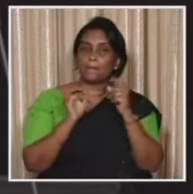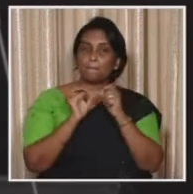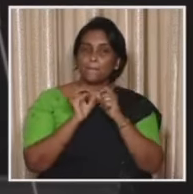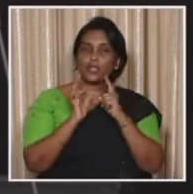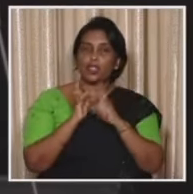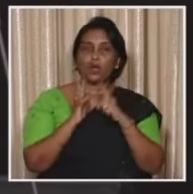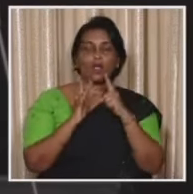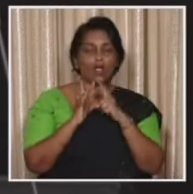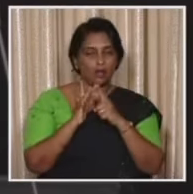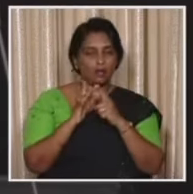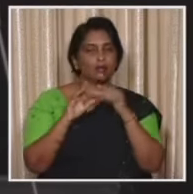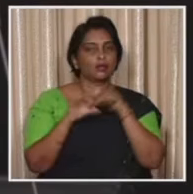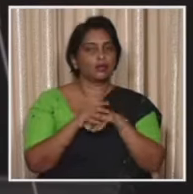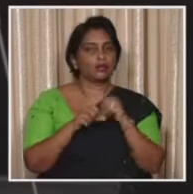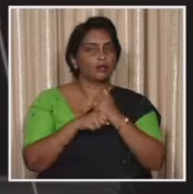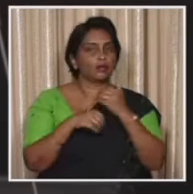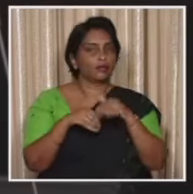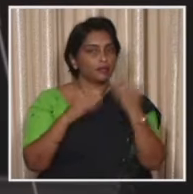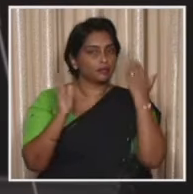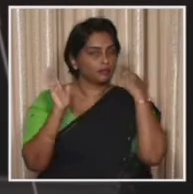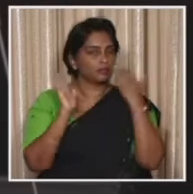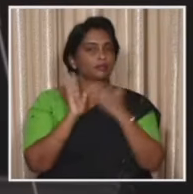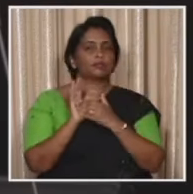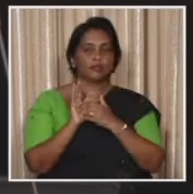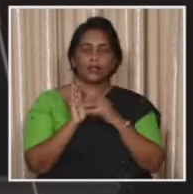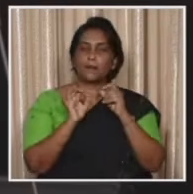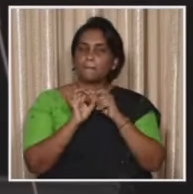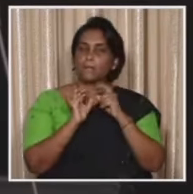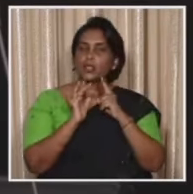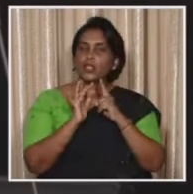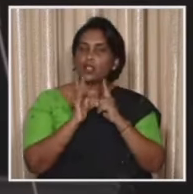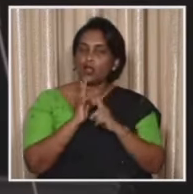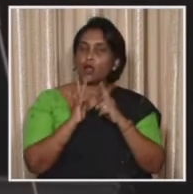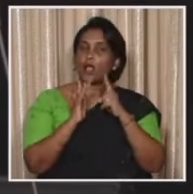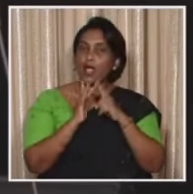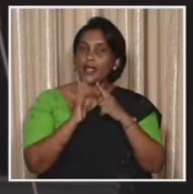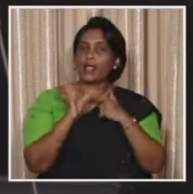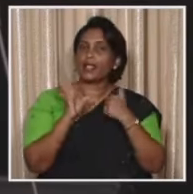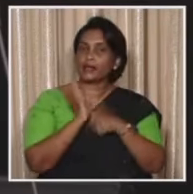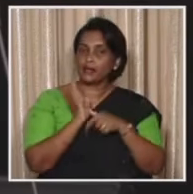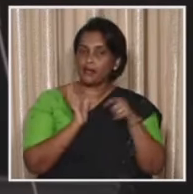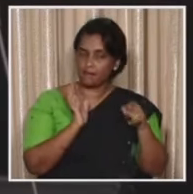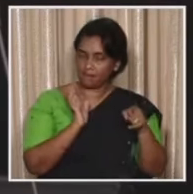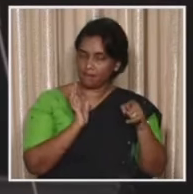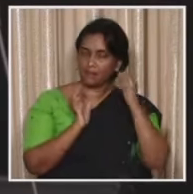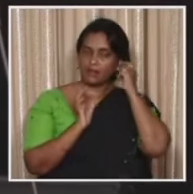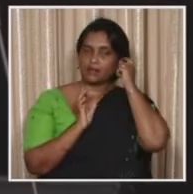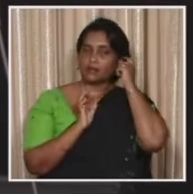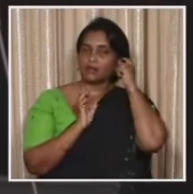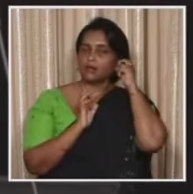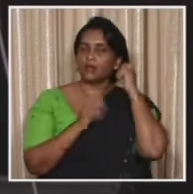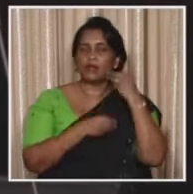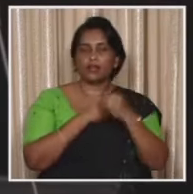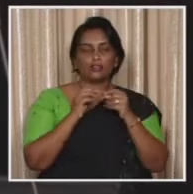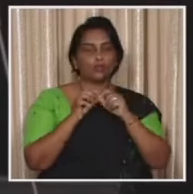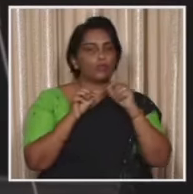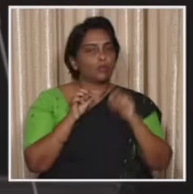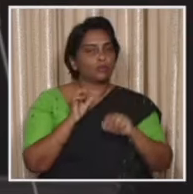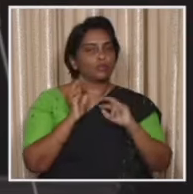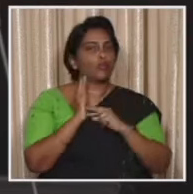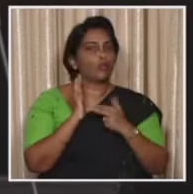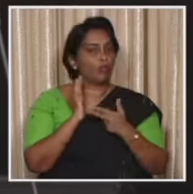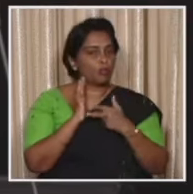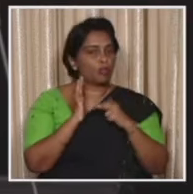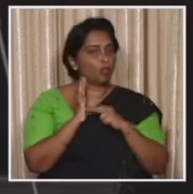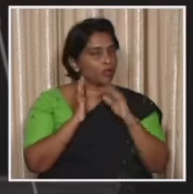යටතේ ගැසට් කරපු ඒ වගේම BOI ඇක්ට් එකක් තියෙනවා. ආයෝජන මණ්ඩලය යටතේ එන ව්‍යාපෘති